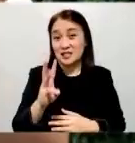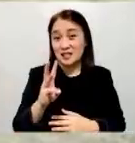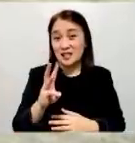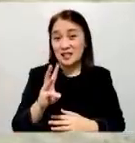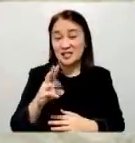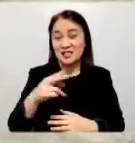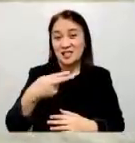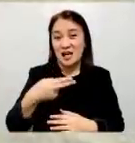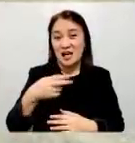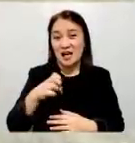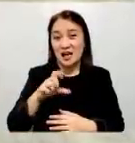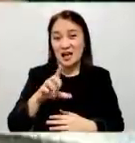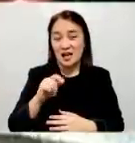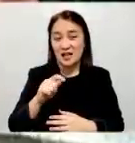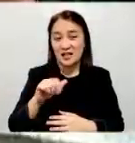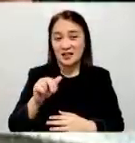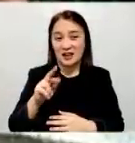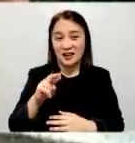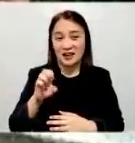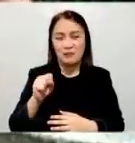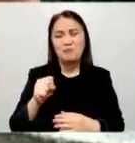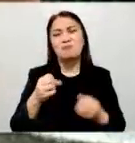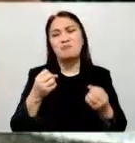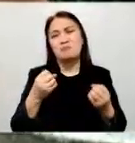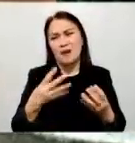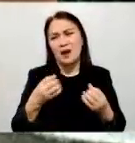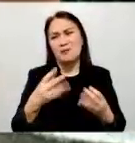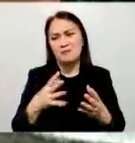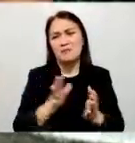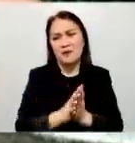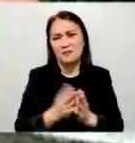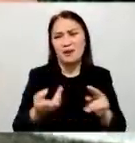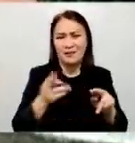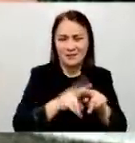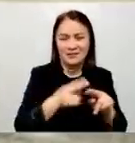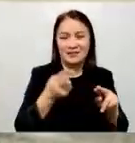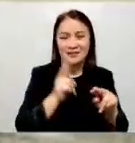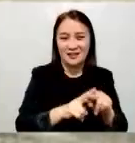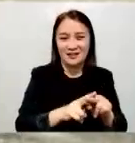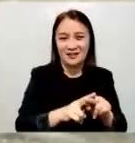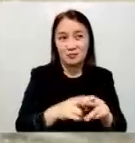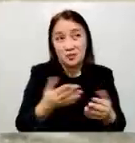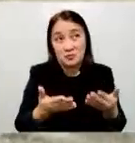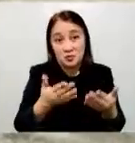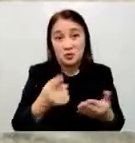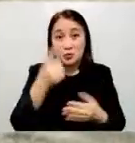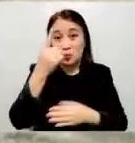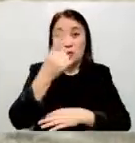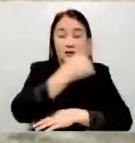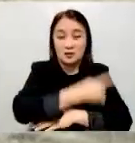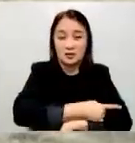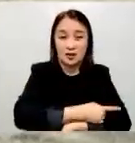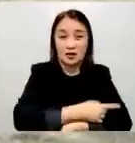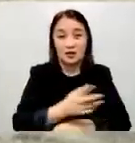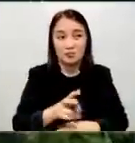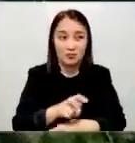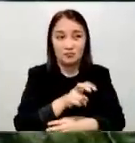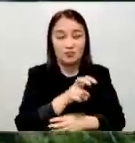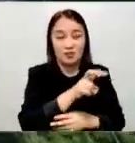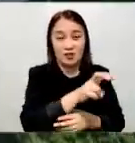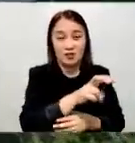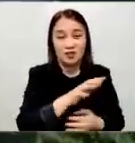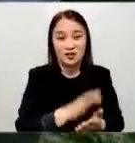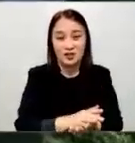sa ano, marami pa kami pwedeng ilagay. It's $199 if you want just a day tour to see around the world in one day. Or if you want